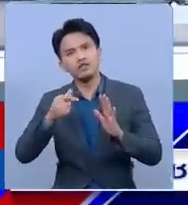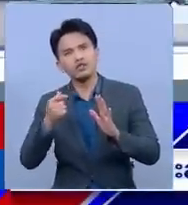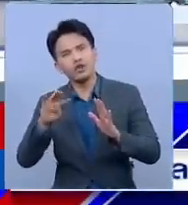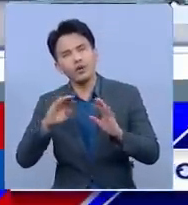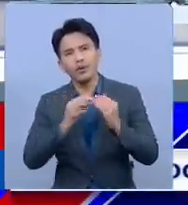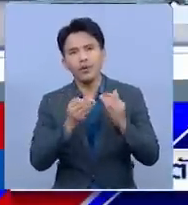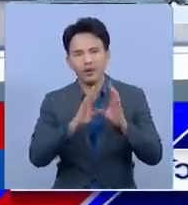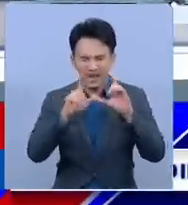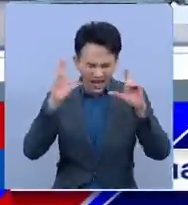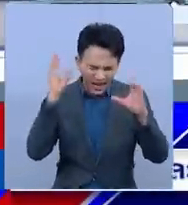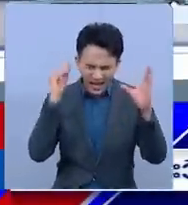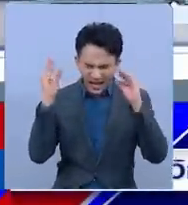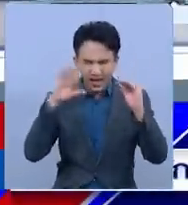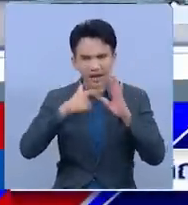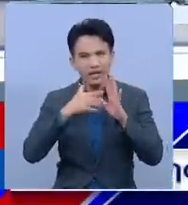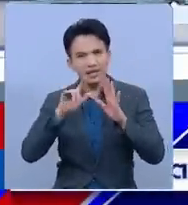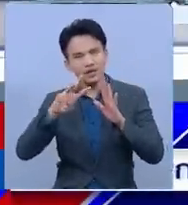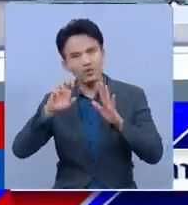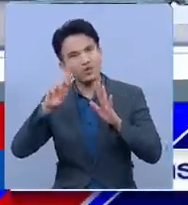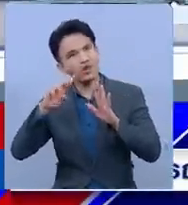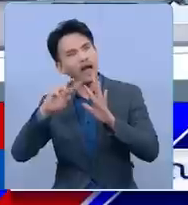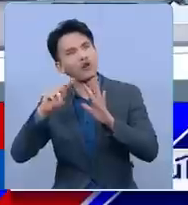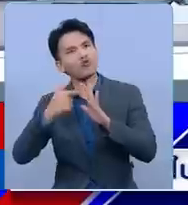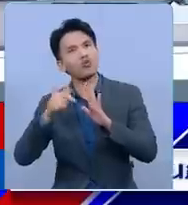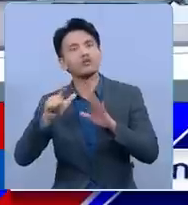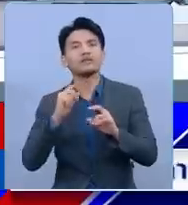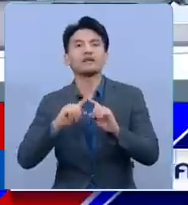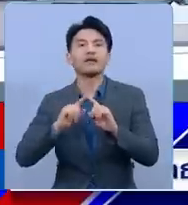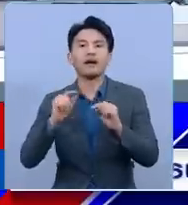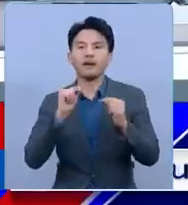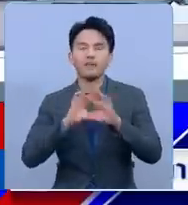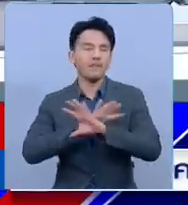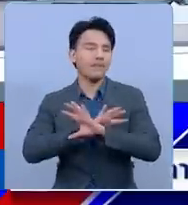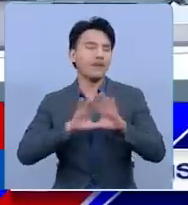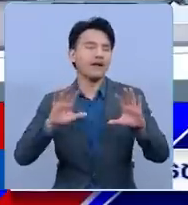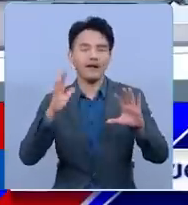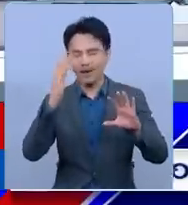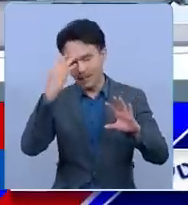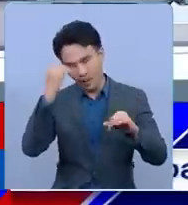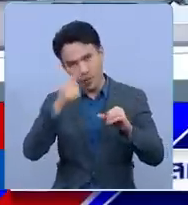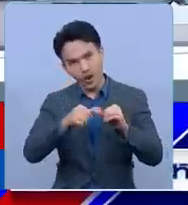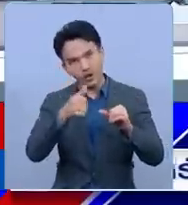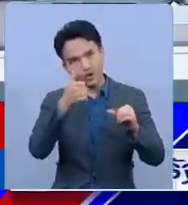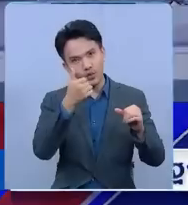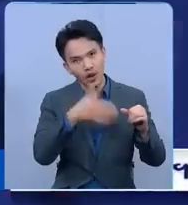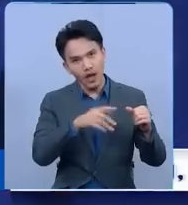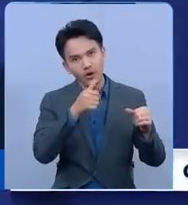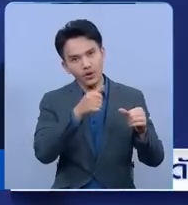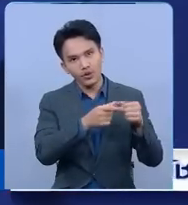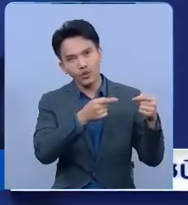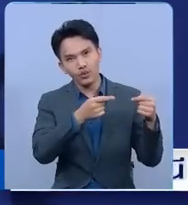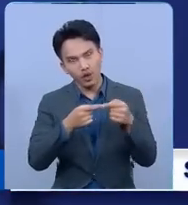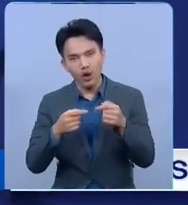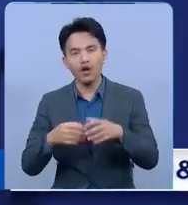หญ่ๆดังๆที่เราได้ยิน มาชานวีรกูลถูกไหมอันนี้ไม่ได้ว่ากันด้วยเรื่องนี้เพราะอันนี้เขาอยู่แล้วอยู่ต่อและอยู่ต่อไปด้วยค